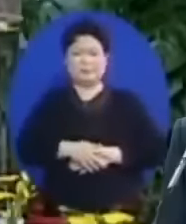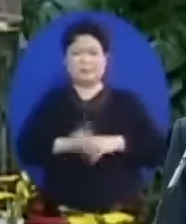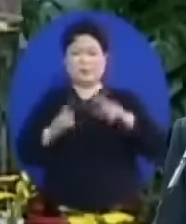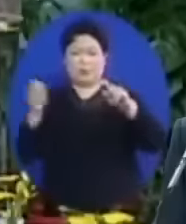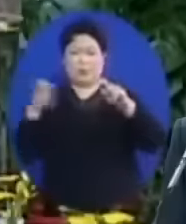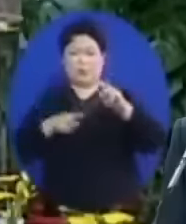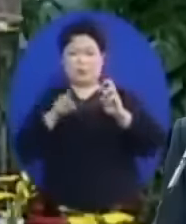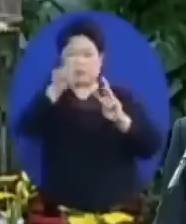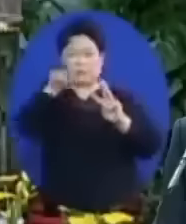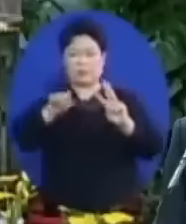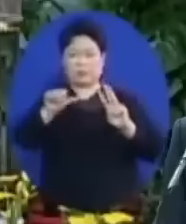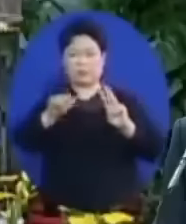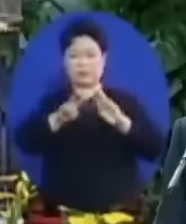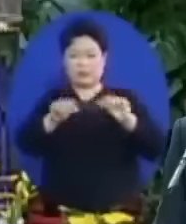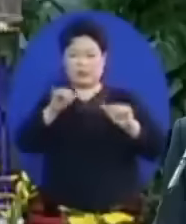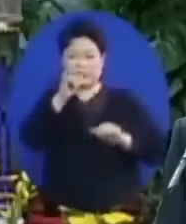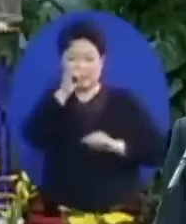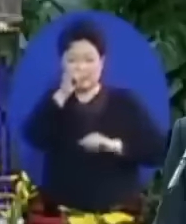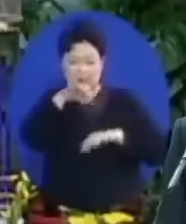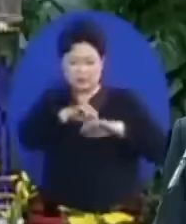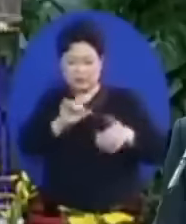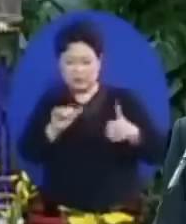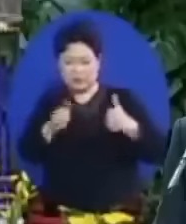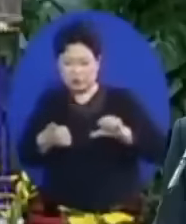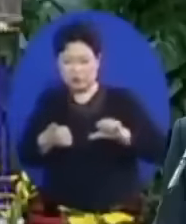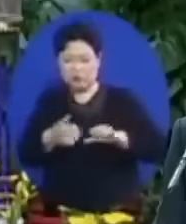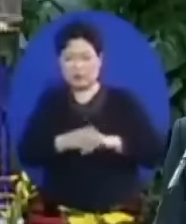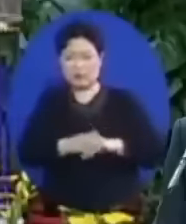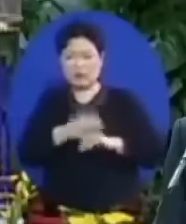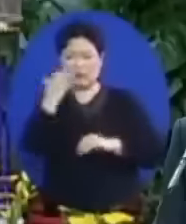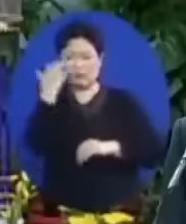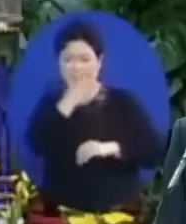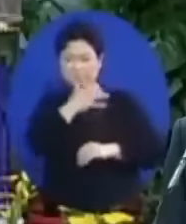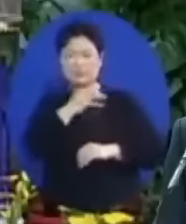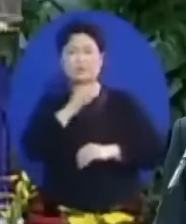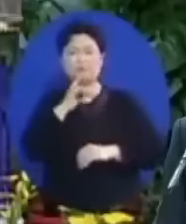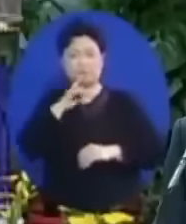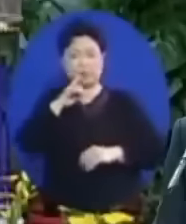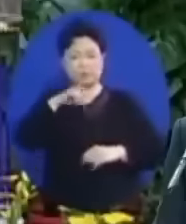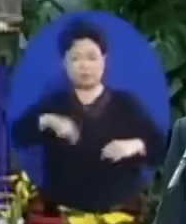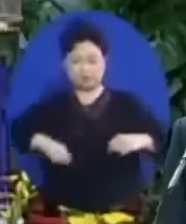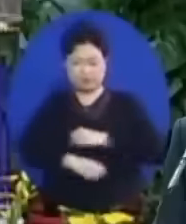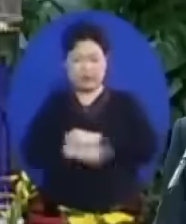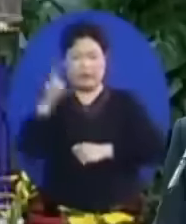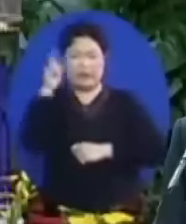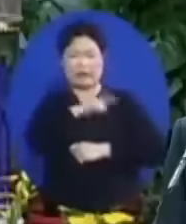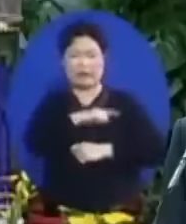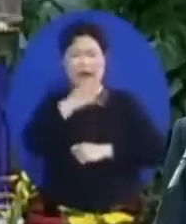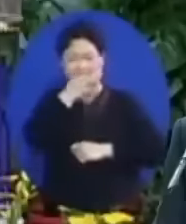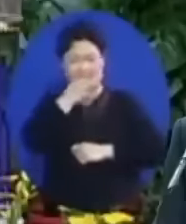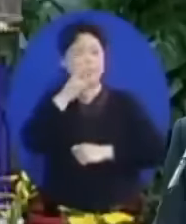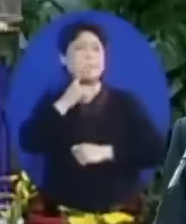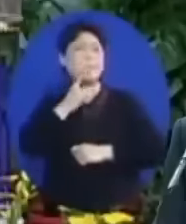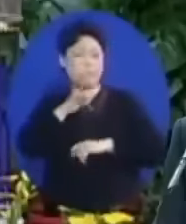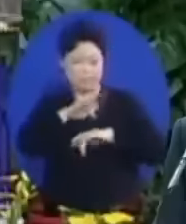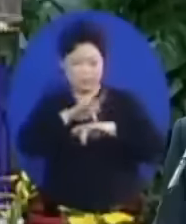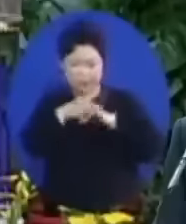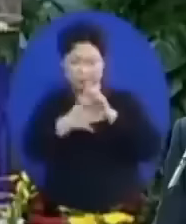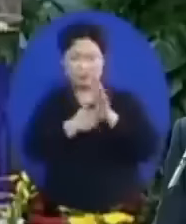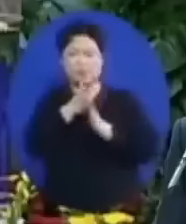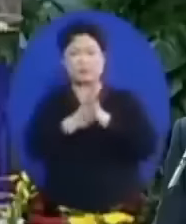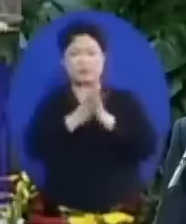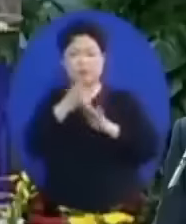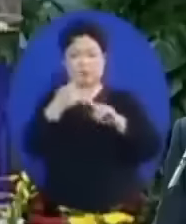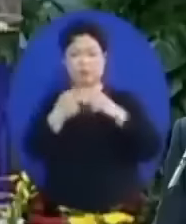골로새 3장 5절에 보면 땅에 있는 지체를 죽이라. 곧 음란과 부정과 사욕과 악한 욕, 정욕과 탐심이니